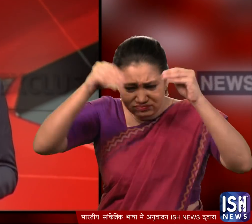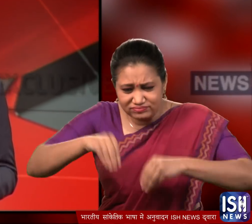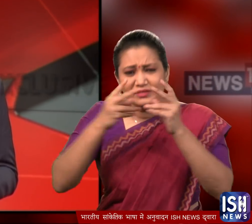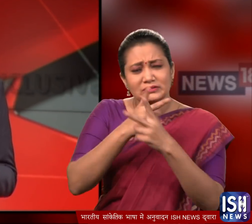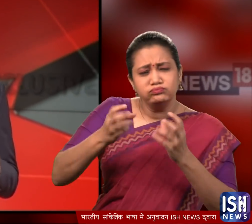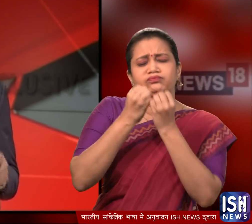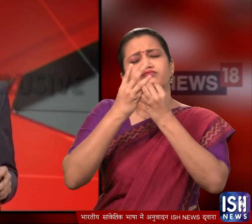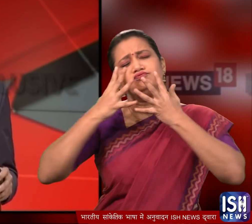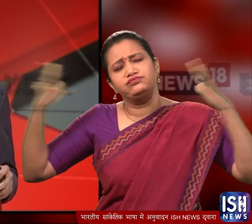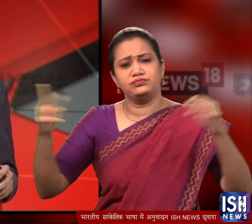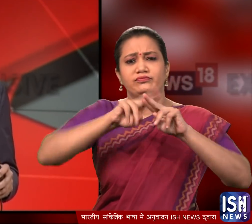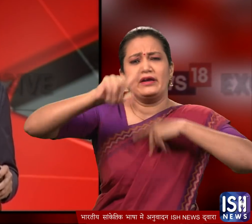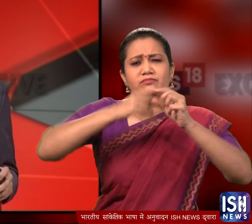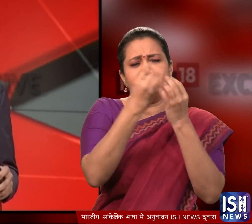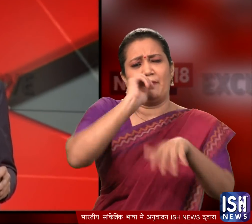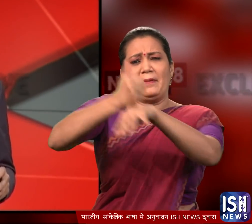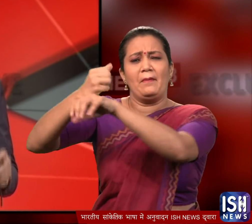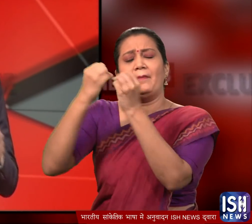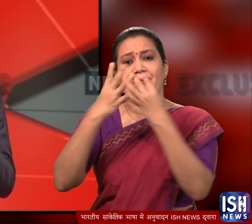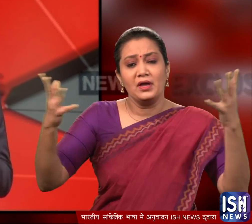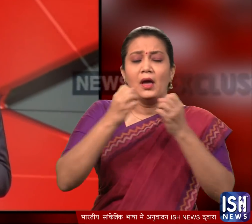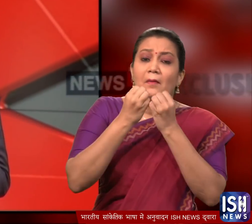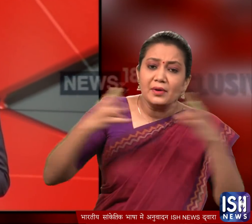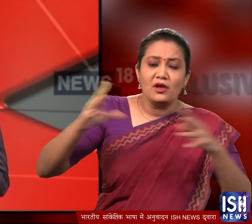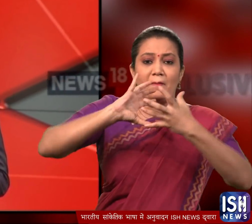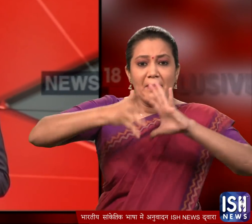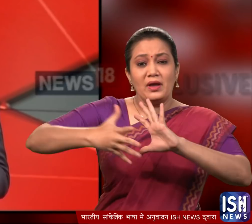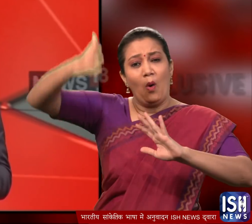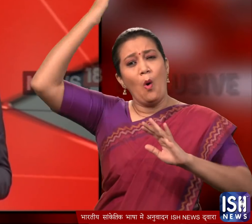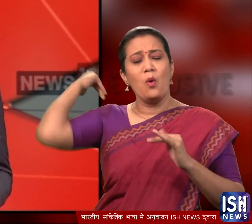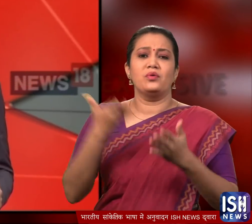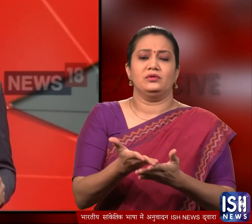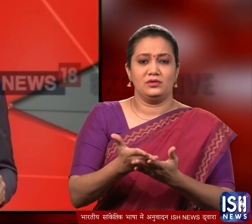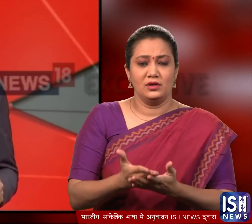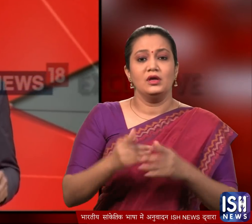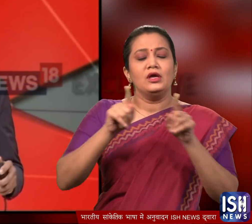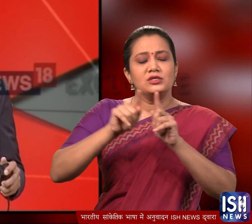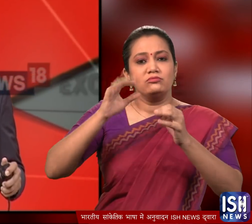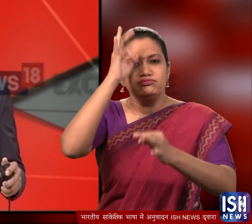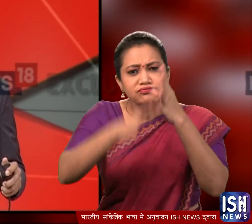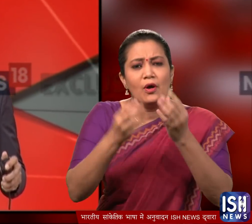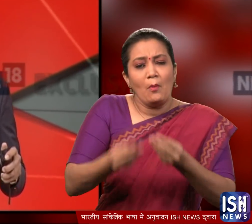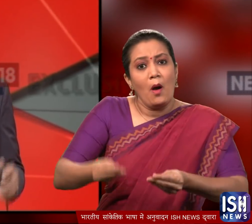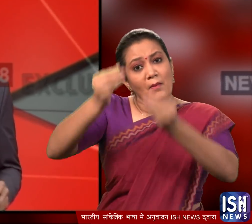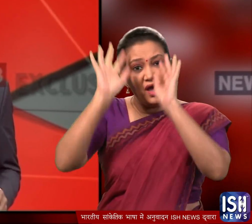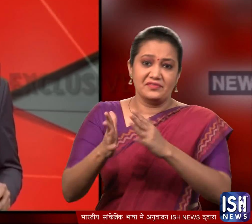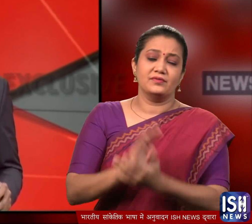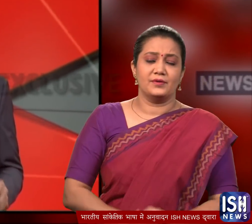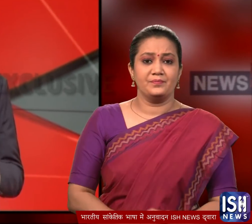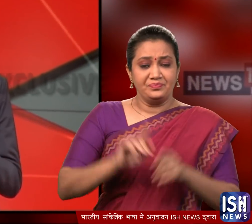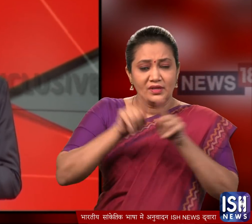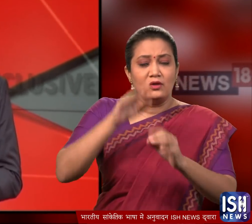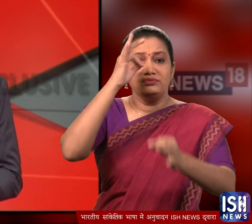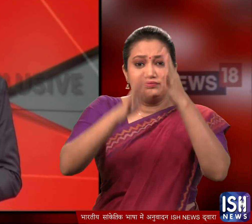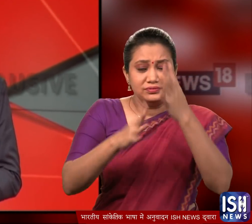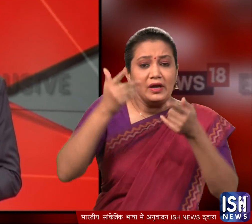की भरमार है। ये बात पहले भी सामने आई कि भिवंडी में कपड़े की ज्यादातर फैक्ट्रियों में मशीनरी पुरानी है, जिसकी वजह से आग लगने की घटनाएं बढ़ती जा रही हैं।